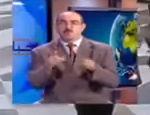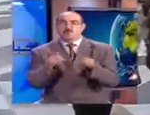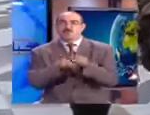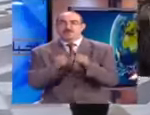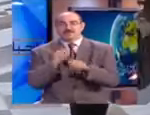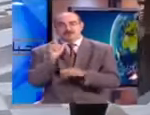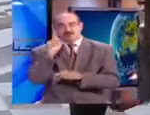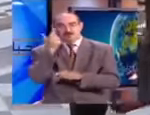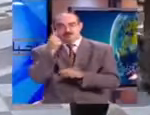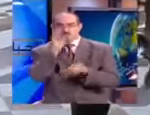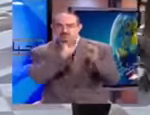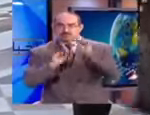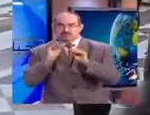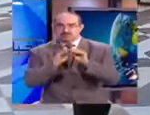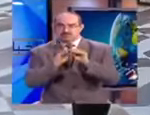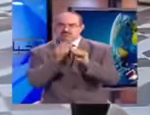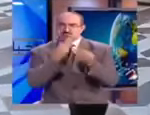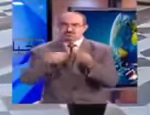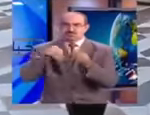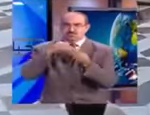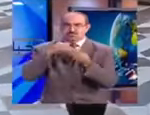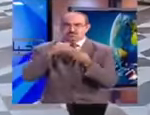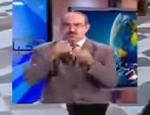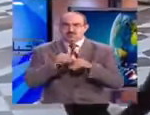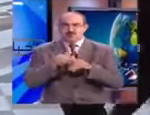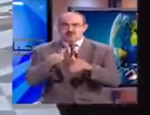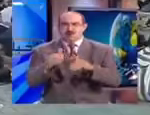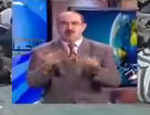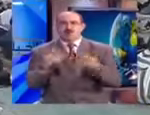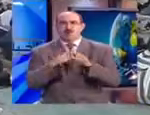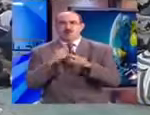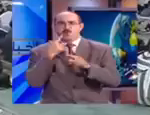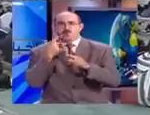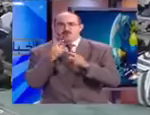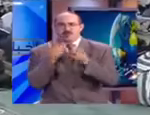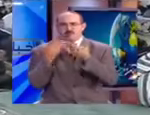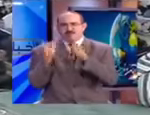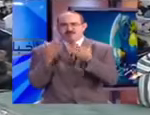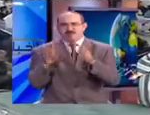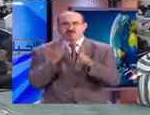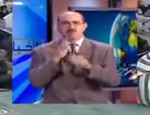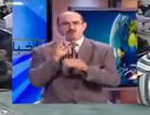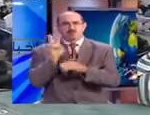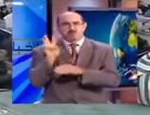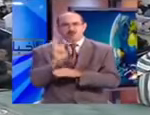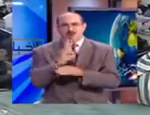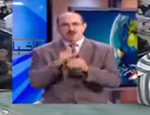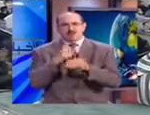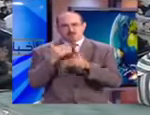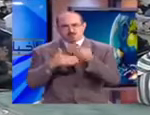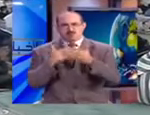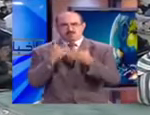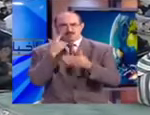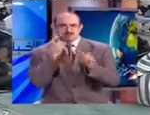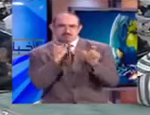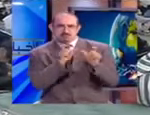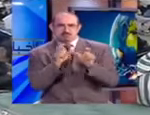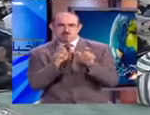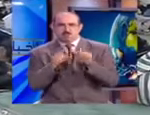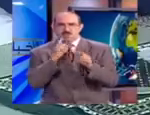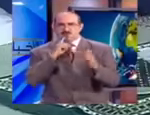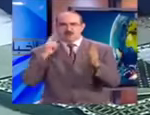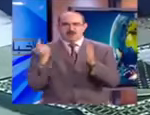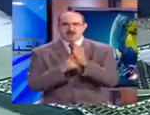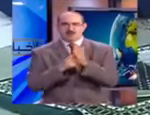الإضافي المتعلق بالمساجد فيخص الاستمرار في عملية فتحها بشكل تدريجي ومرن ومراقب، حيث تقرر